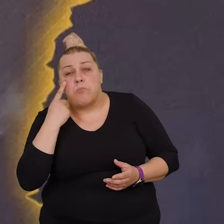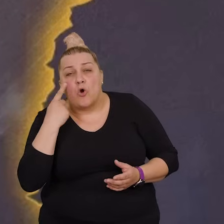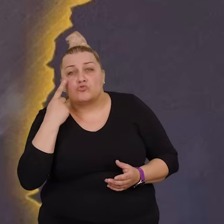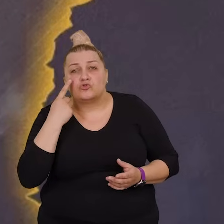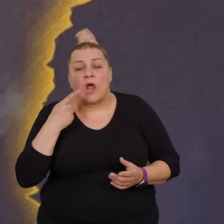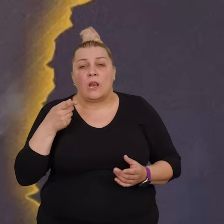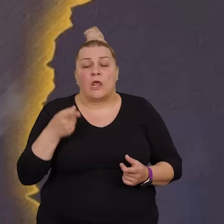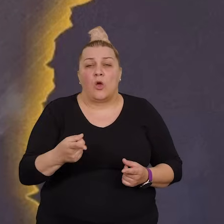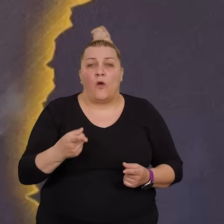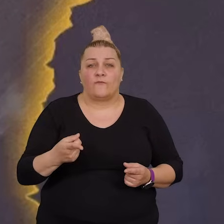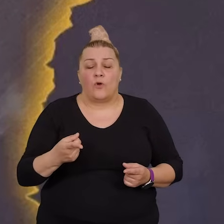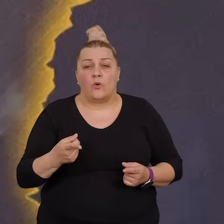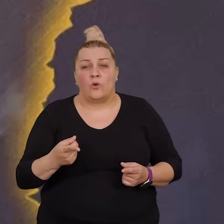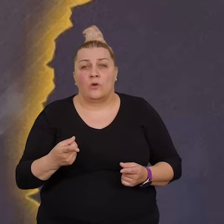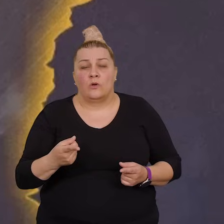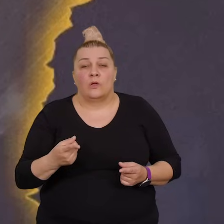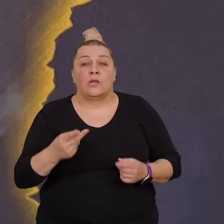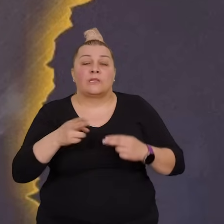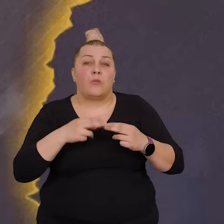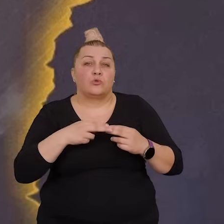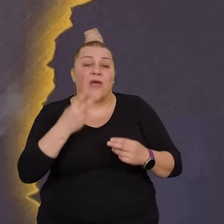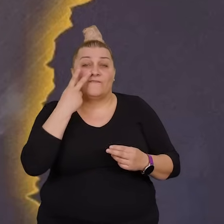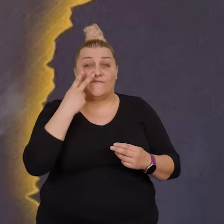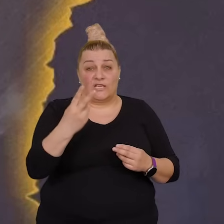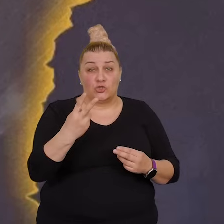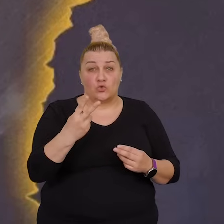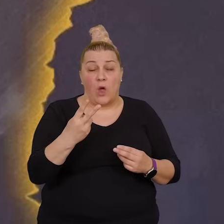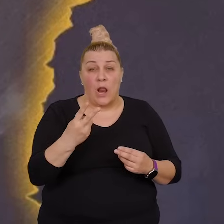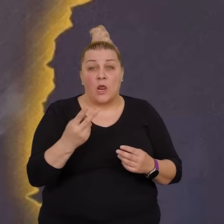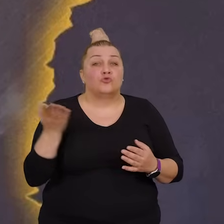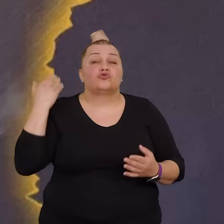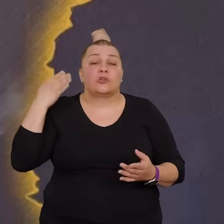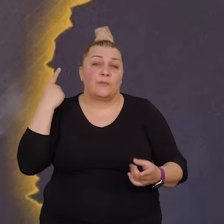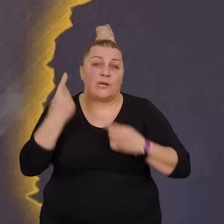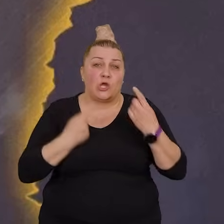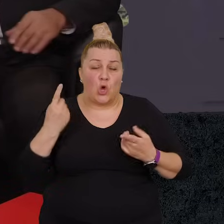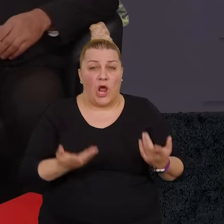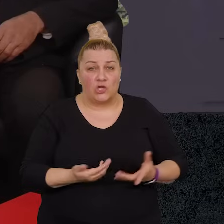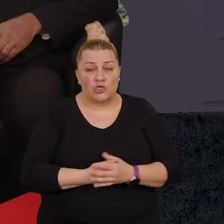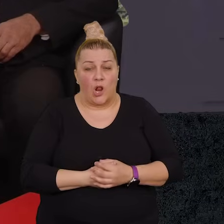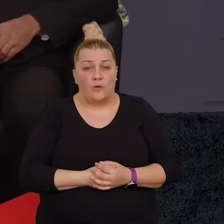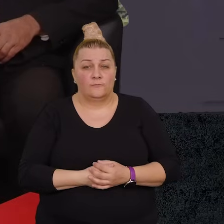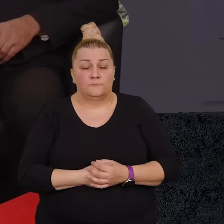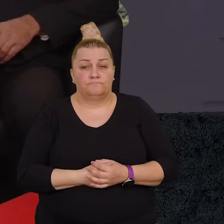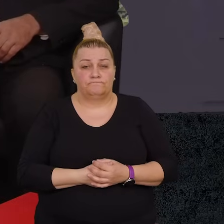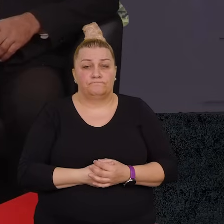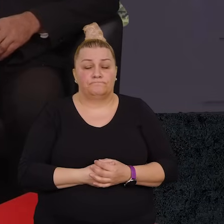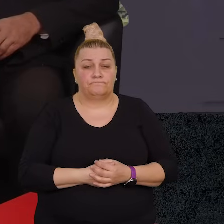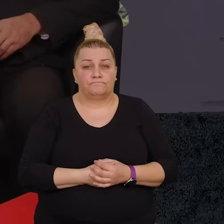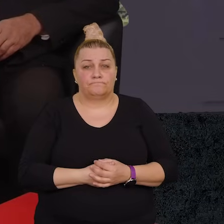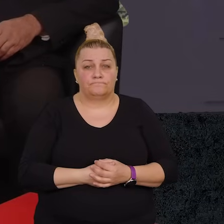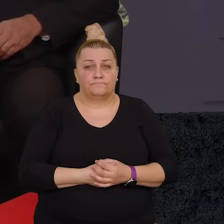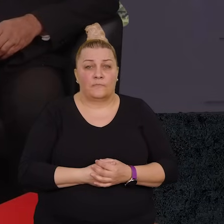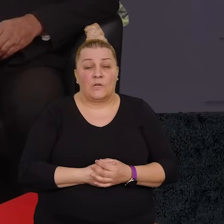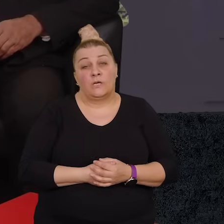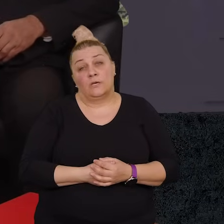u neki i vizualni kontekst onoga što im se događalo. Da, što vas je,